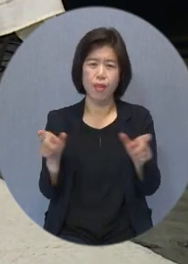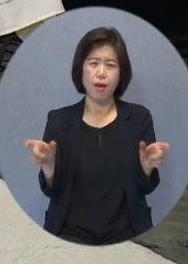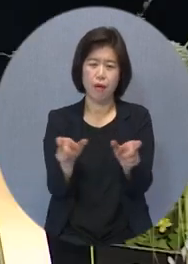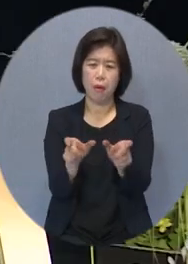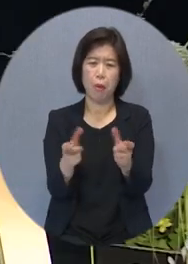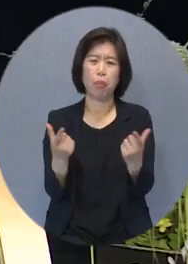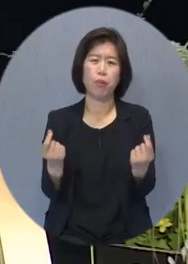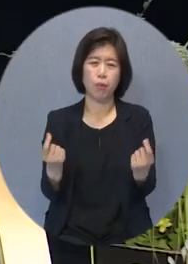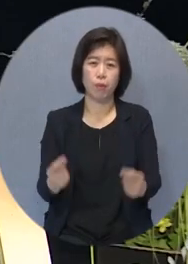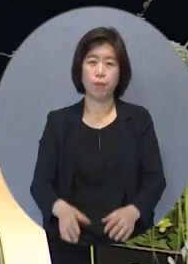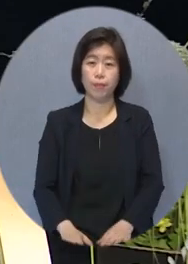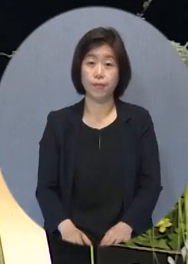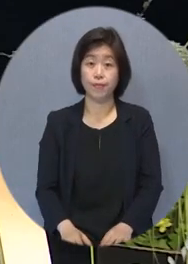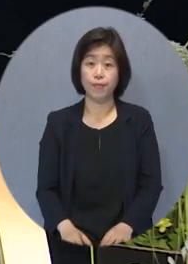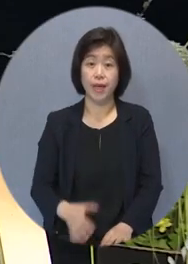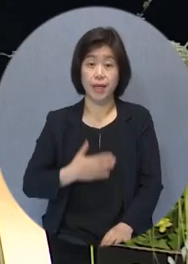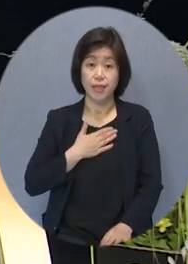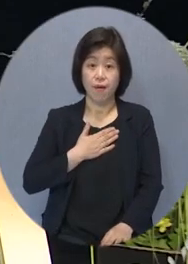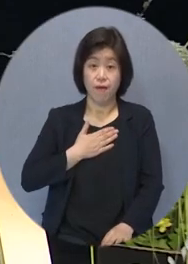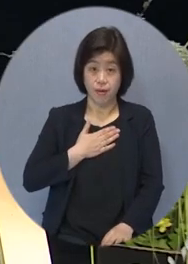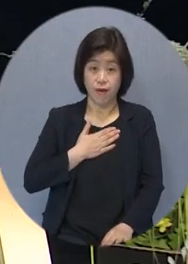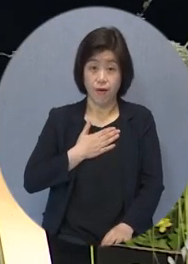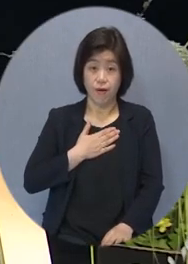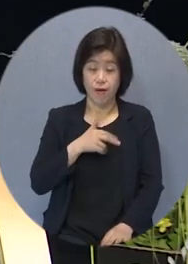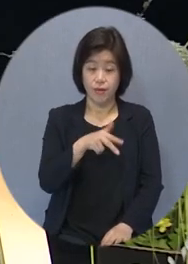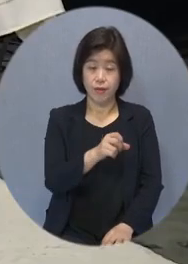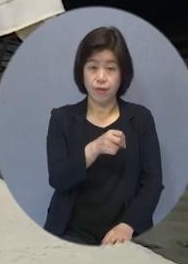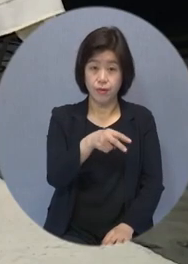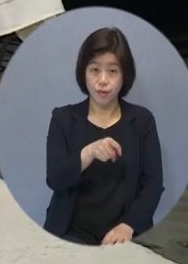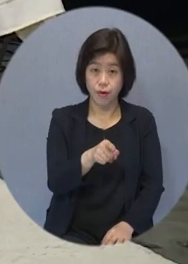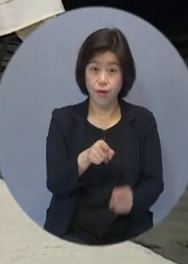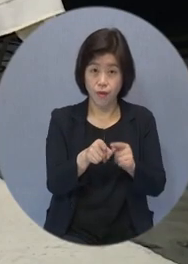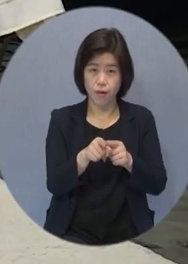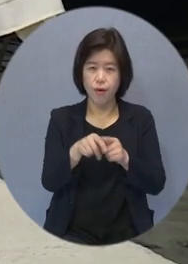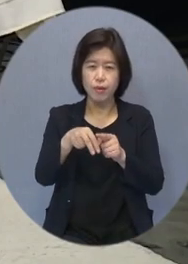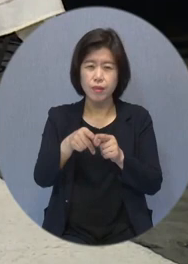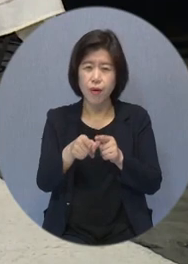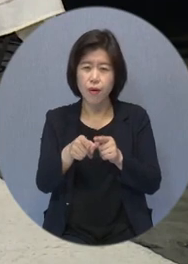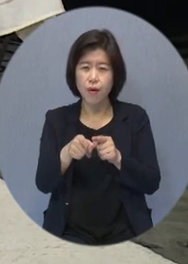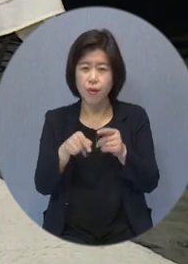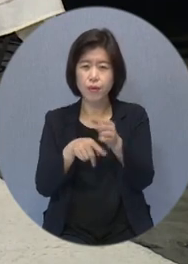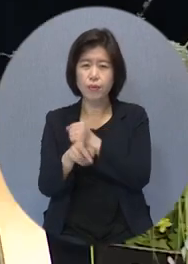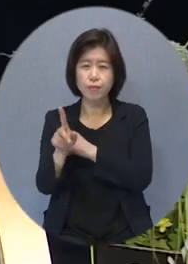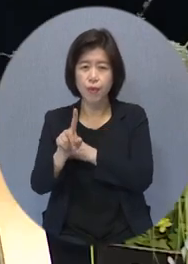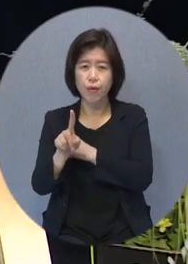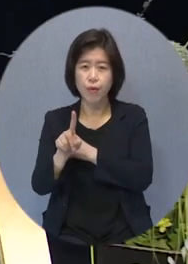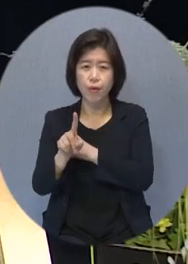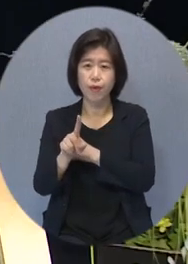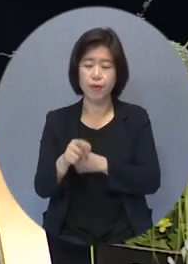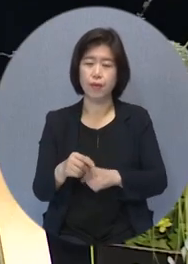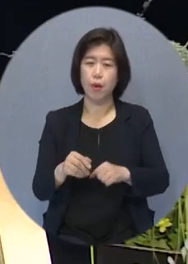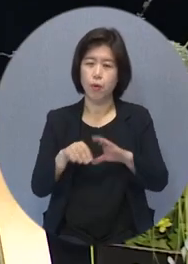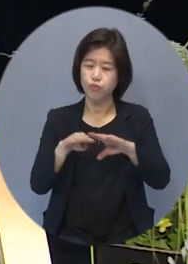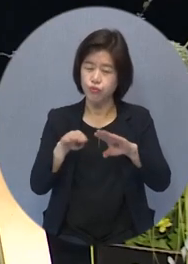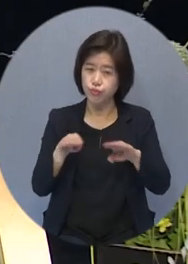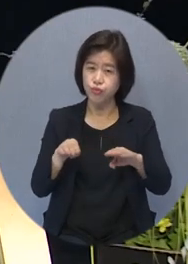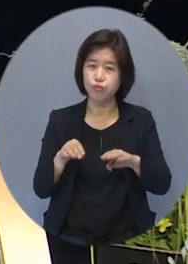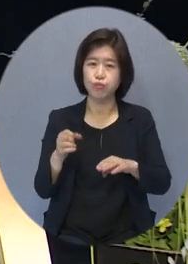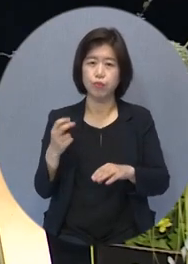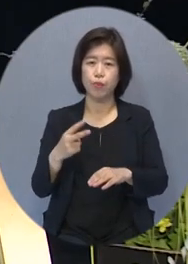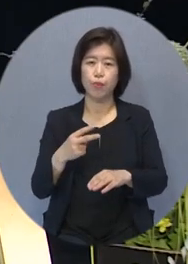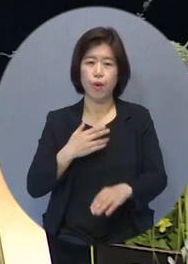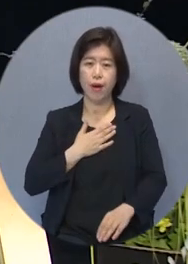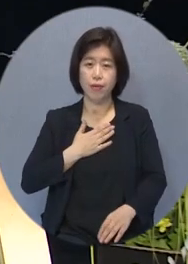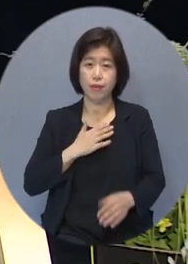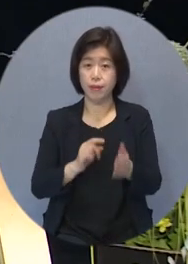되겠습니다. 정서의 선은 천머리라는 말이고 서정의 선은 푼다는 말이므로 사람은 무형의